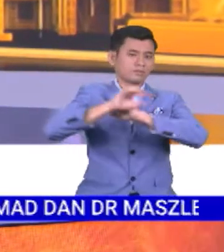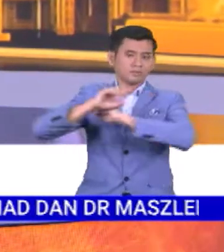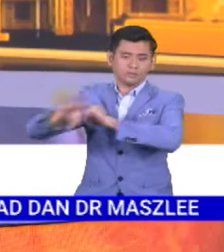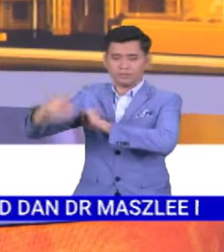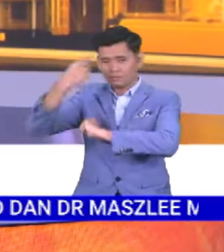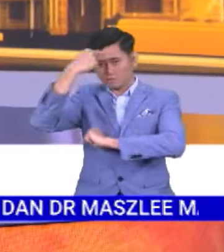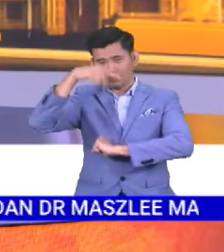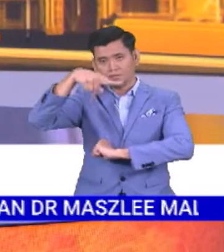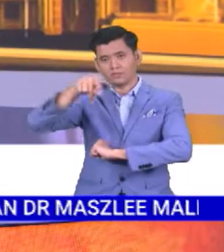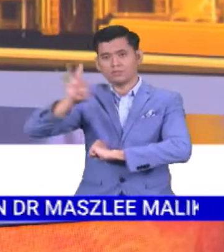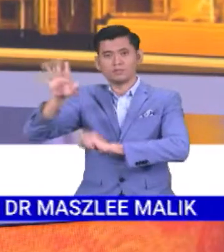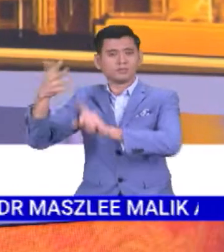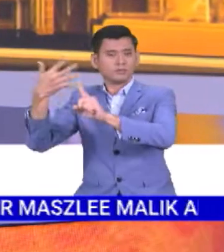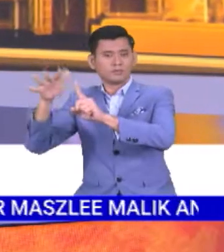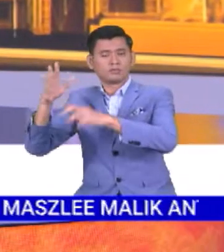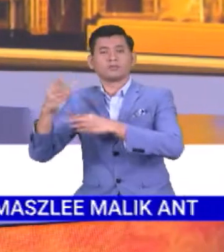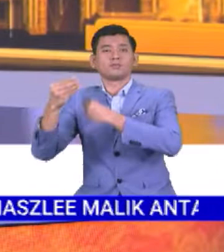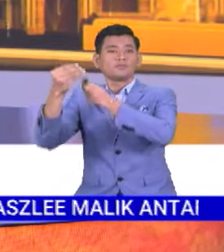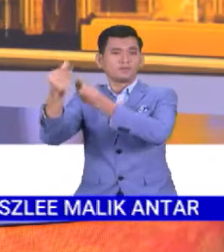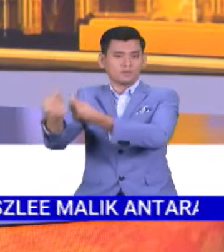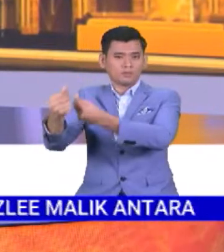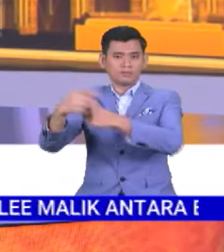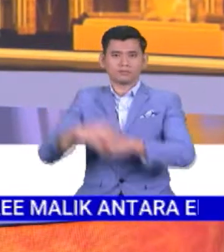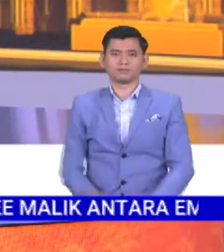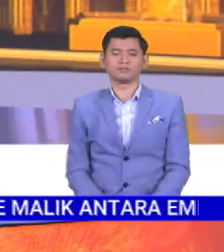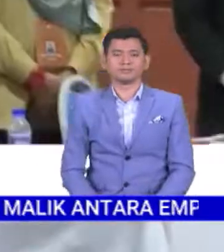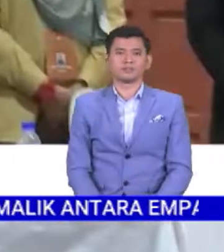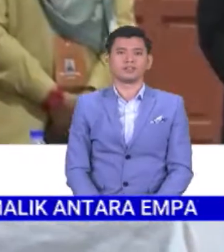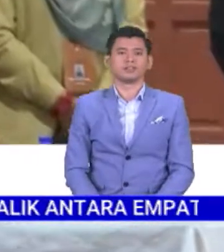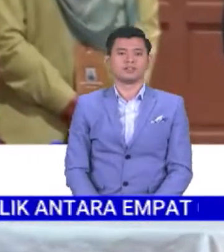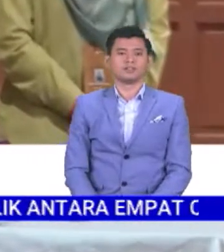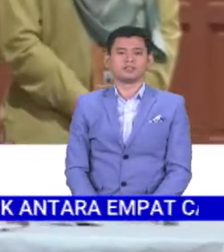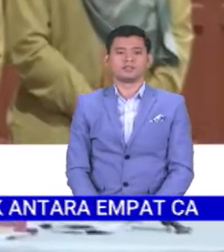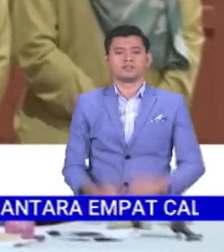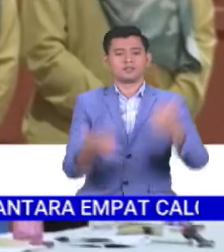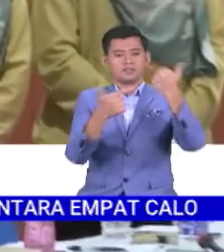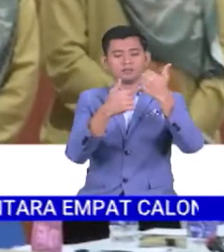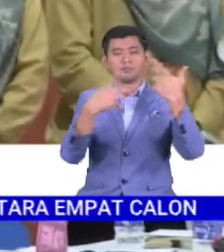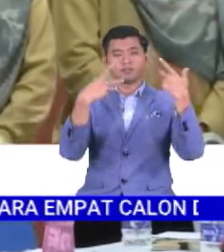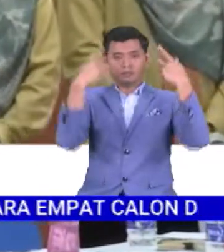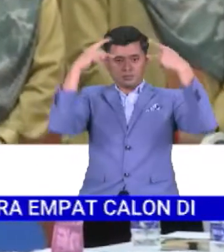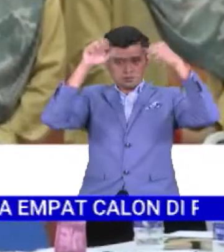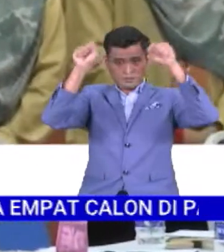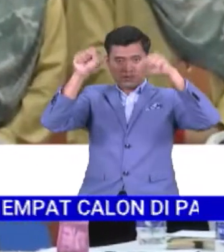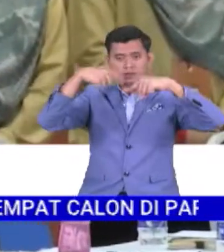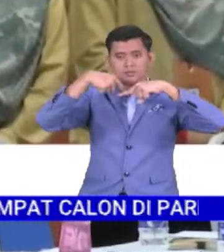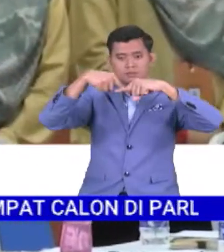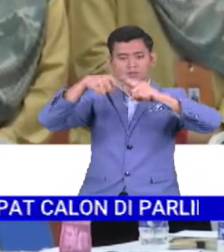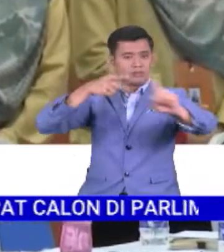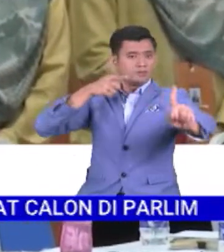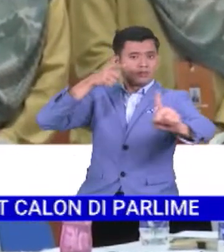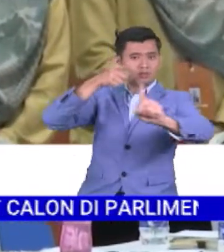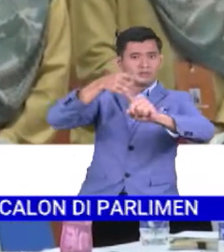bagi pilihan dari umum ke-15 berjalan lancar Beliau juga tim balap presiden Abdullah